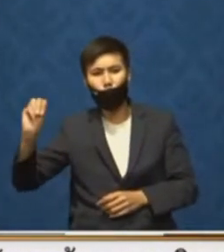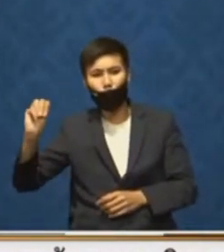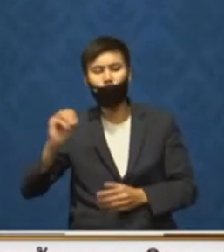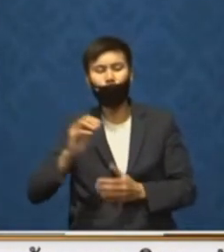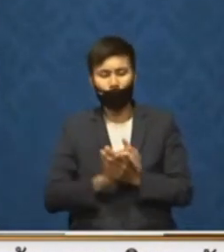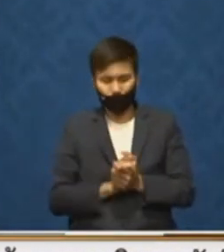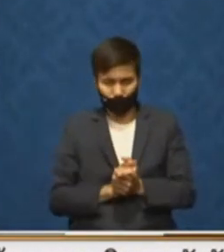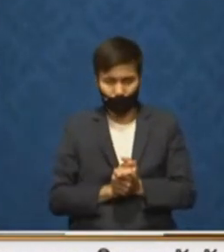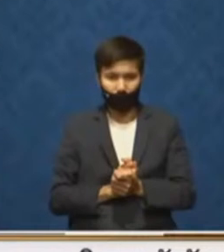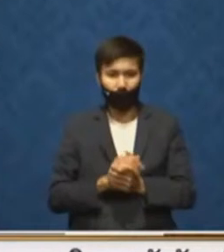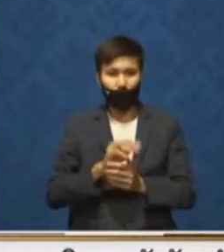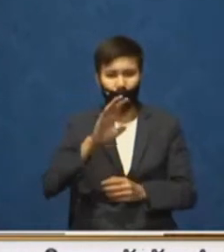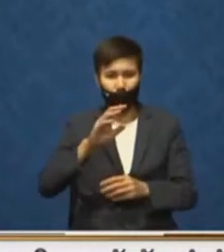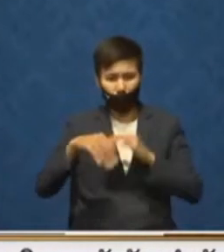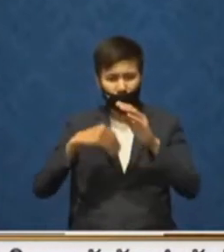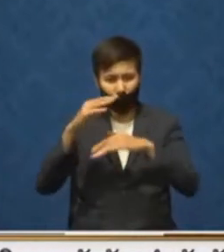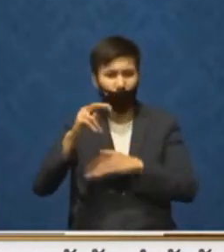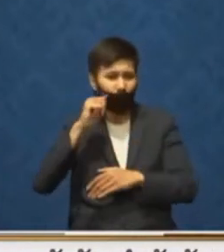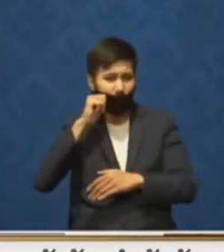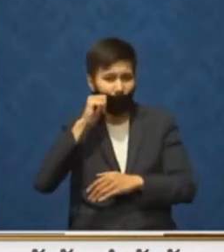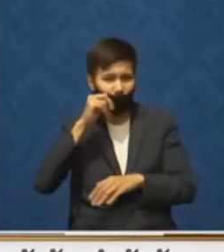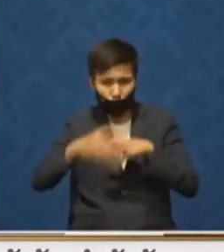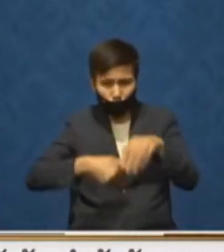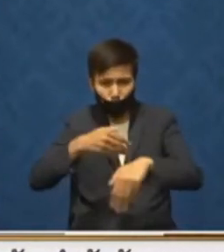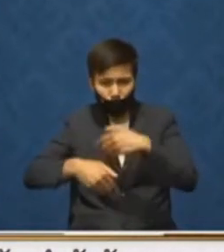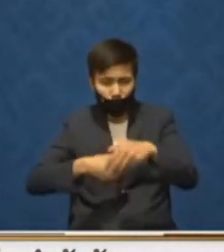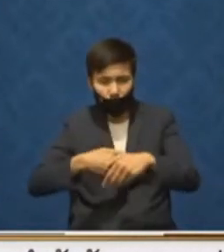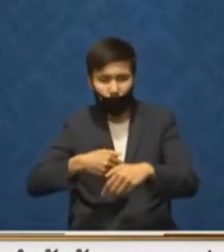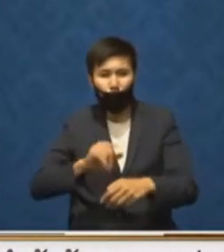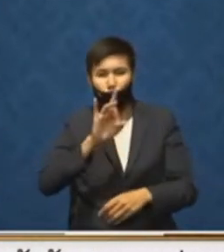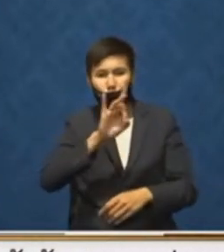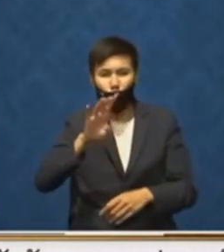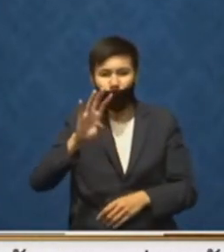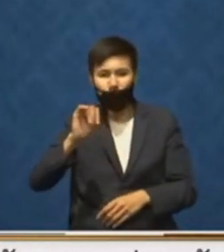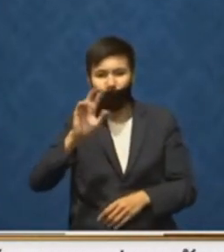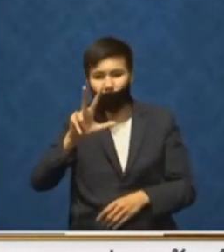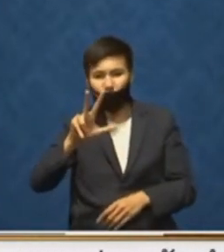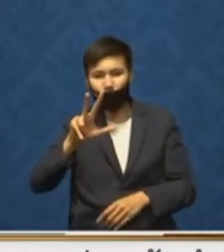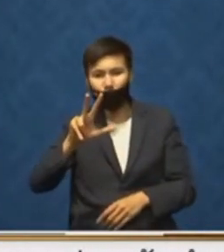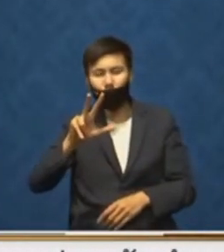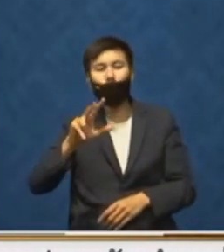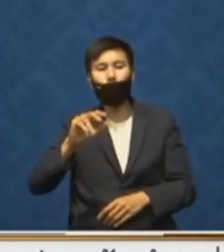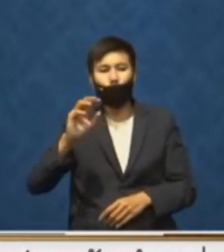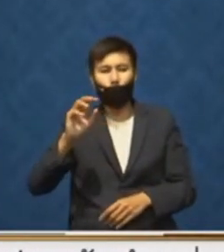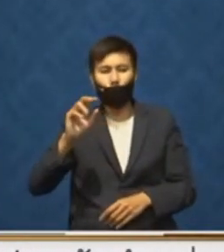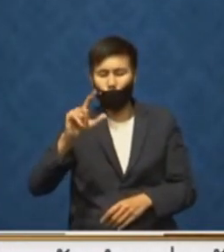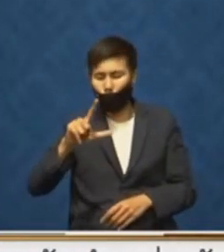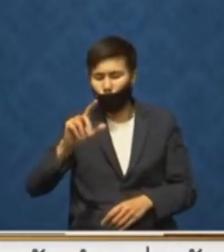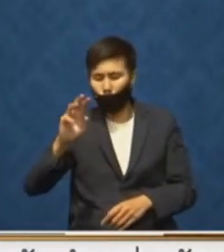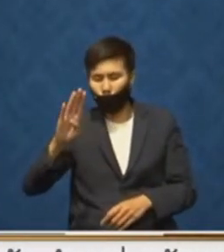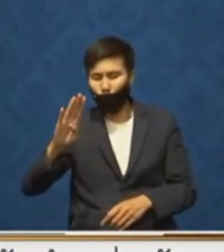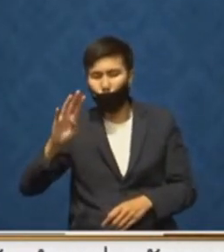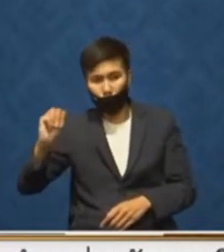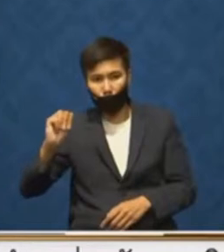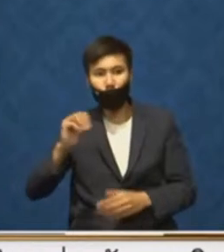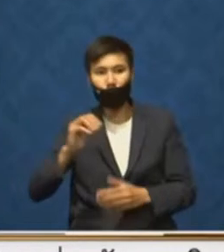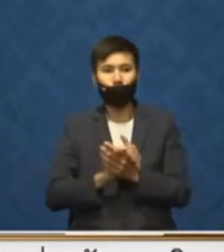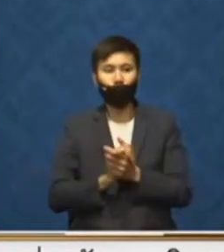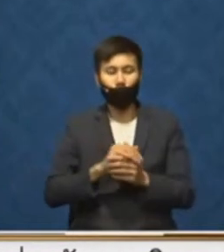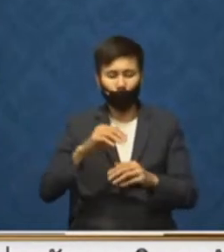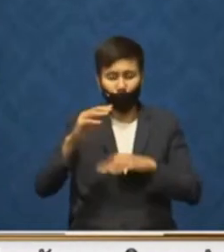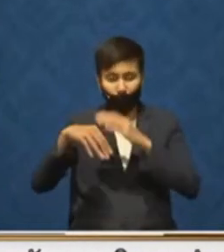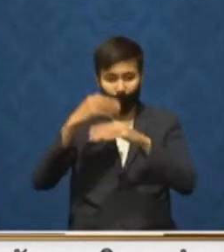ลูกบาศก์เมตรพระน้ำบาดาลธนาคารน้ำใต้ดิน 143ล้านลูกบาศก์เมตรพระนางประทับประปาหมู่ปี 1973